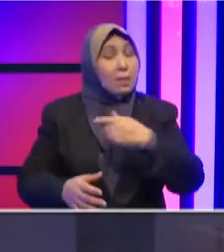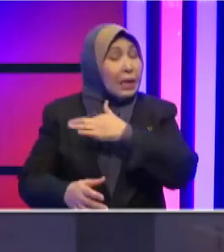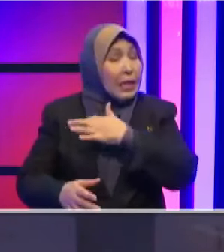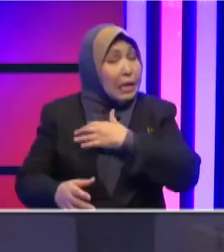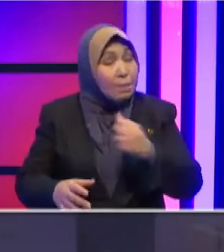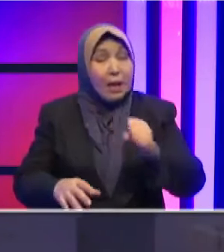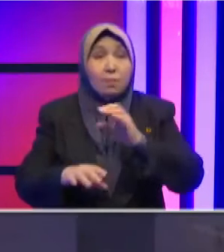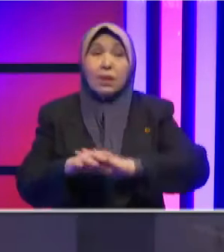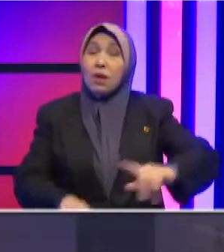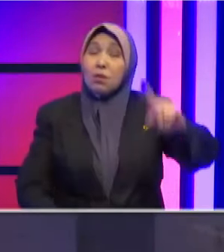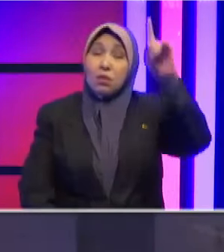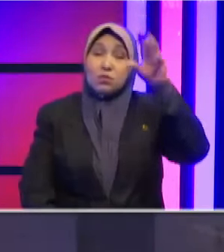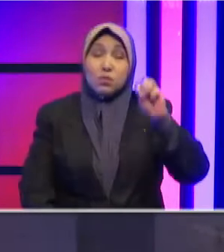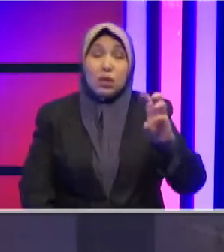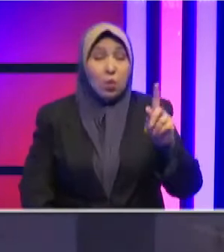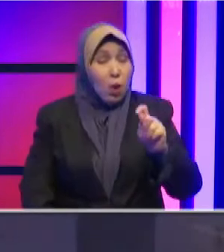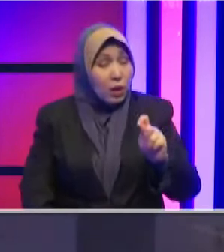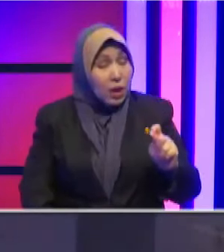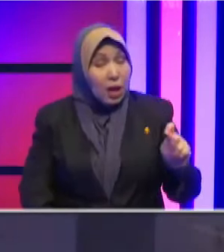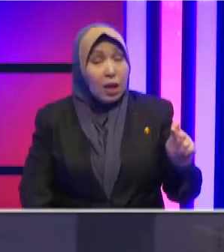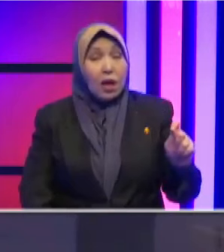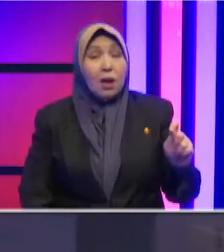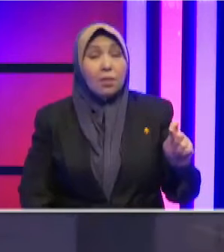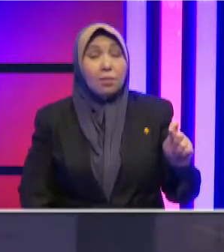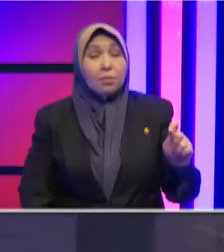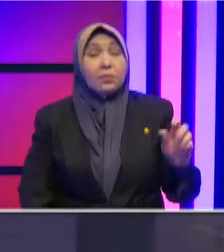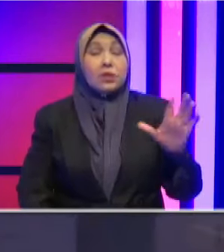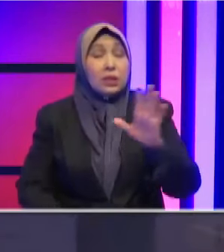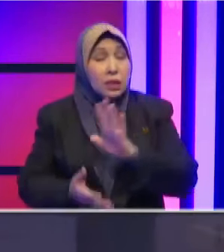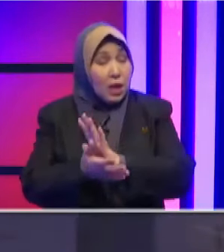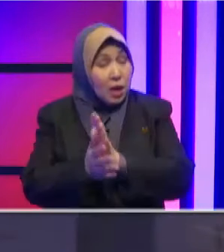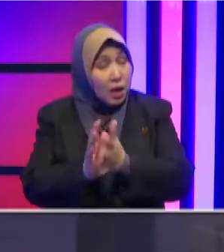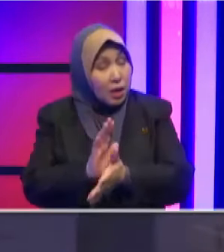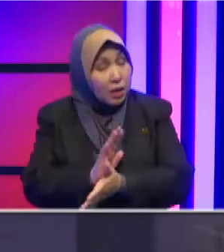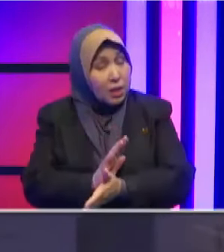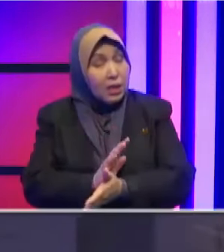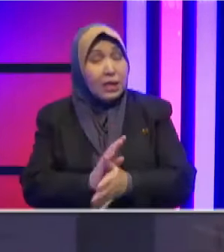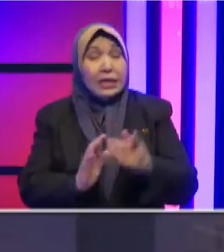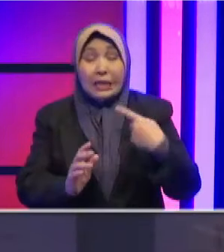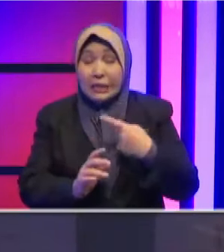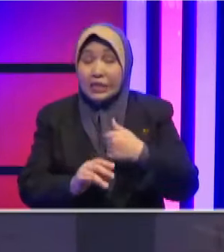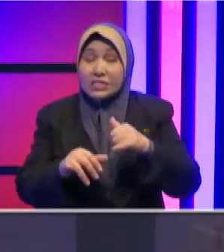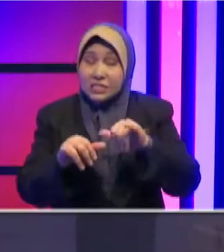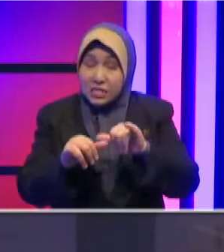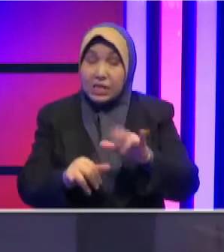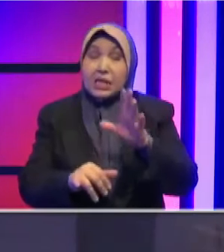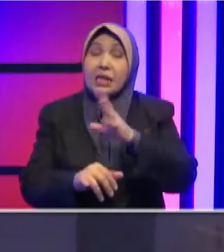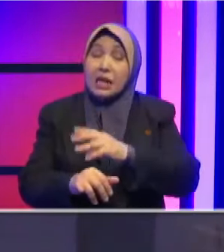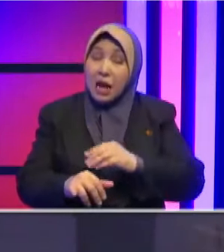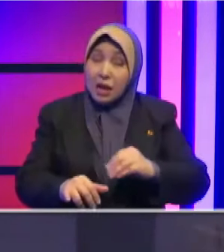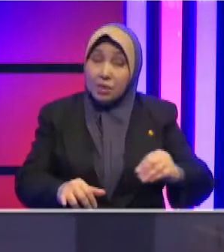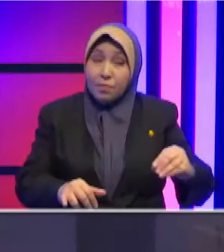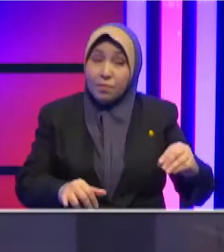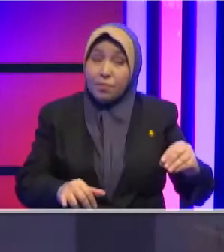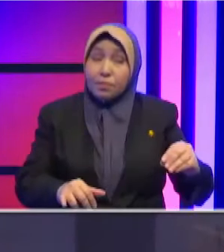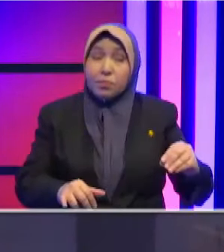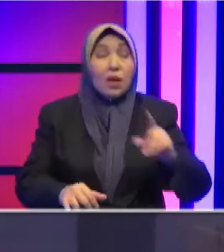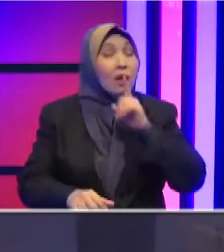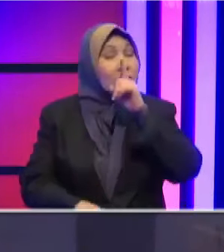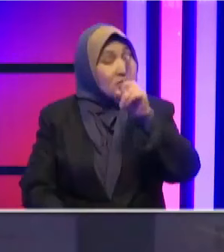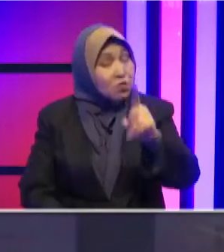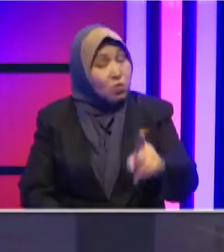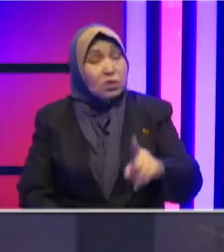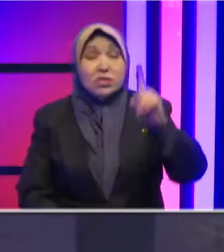subhanahuwata'ala Valco proanalis Yi wa inna lahu hatipun dan dan